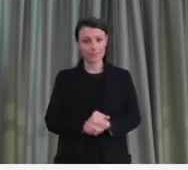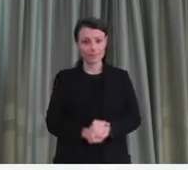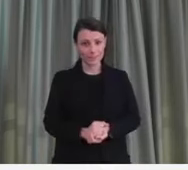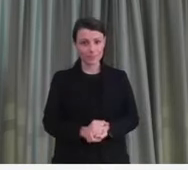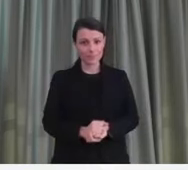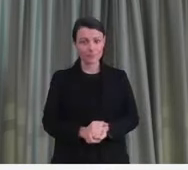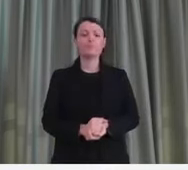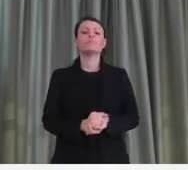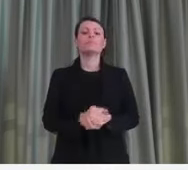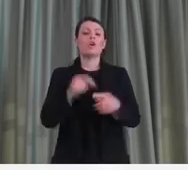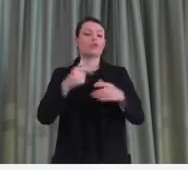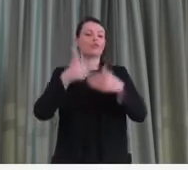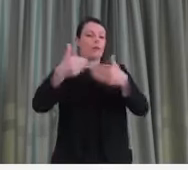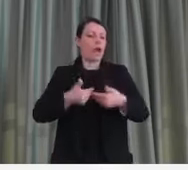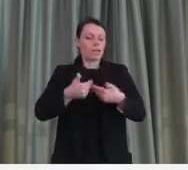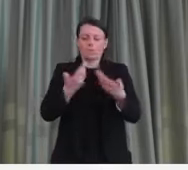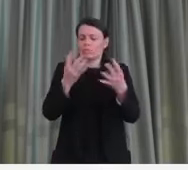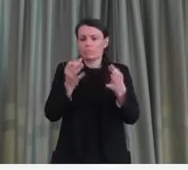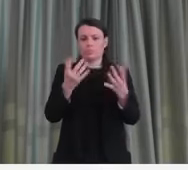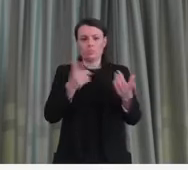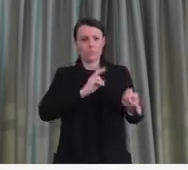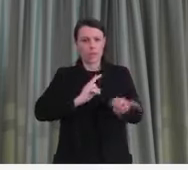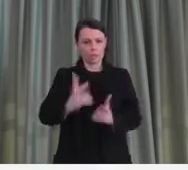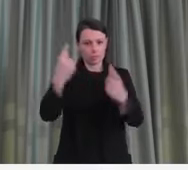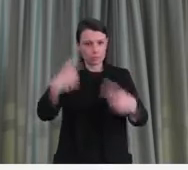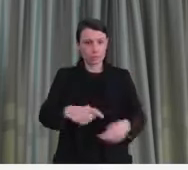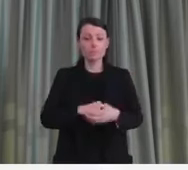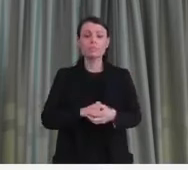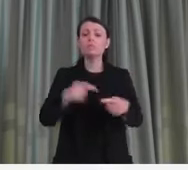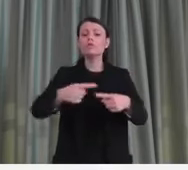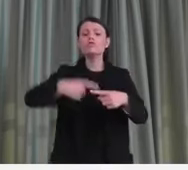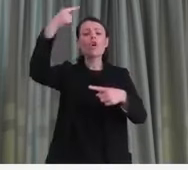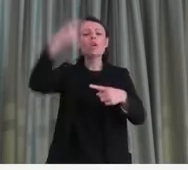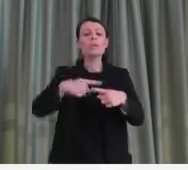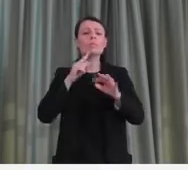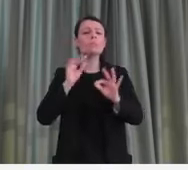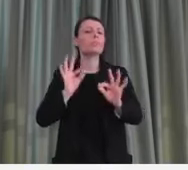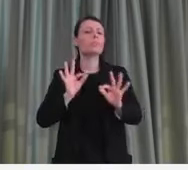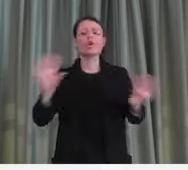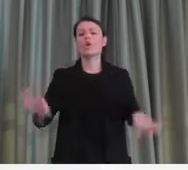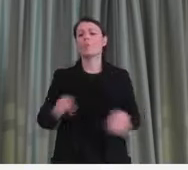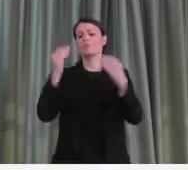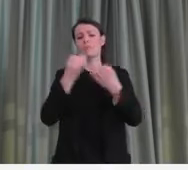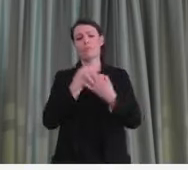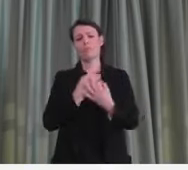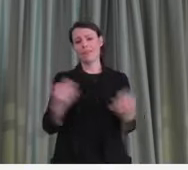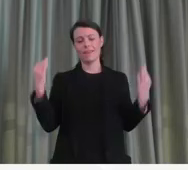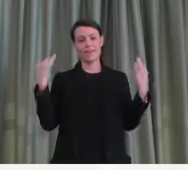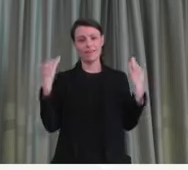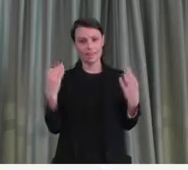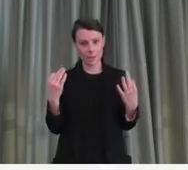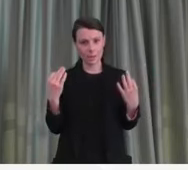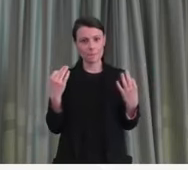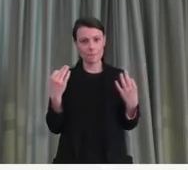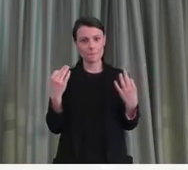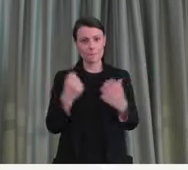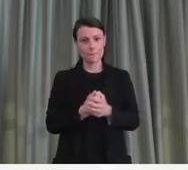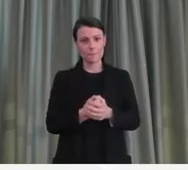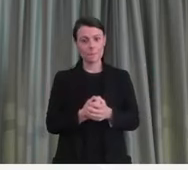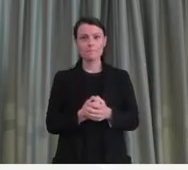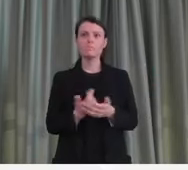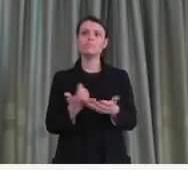giornata iniziata sotto i migliori auspici per la la lotta che